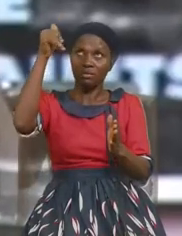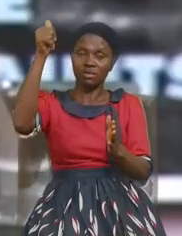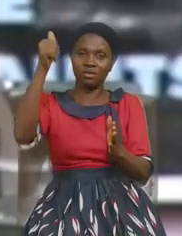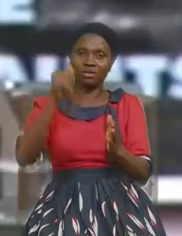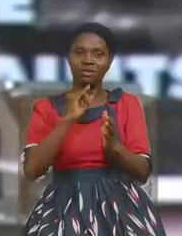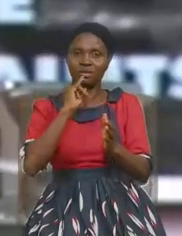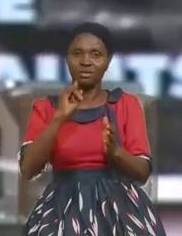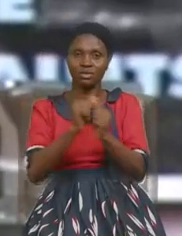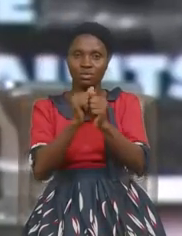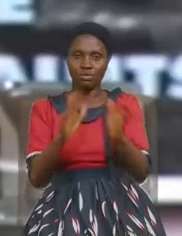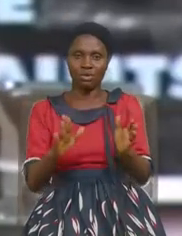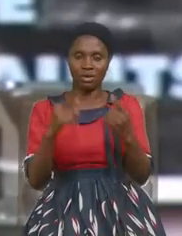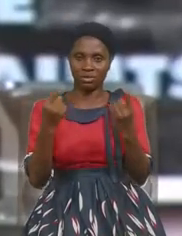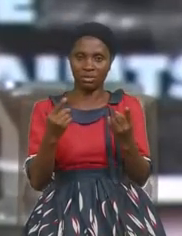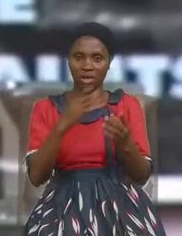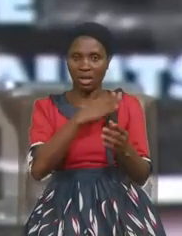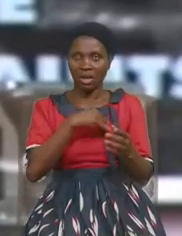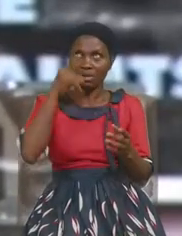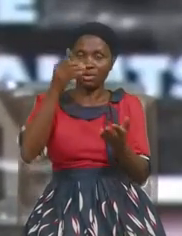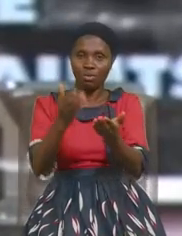Il veut que nos vies soient si